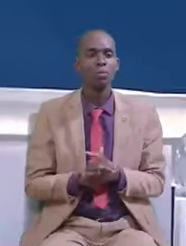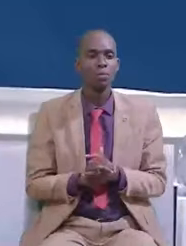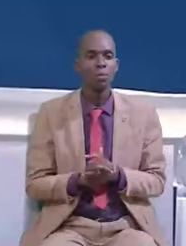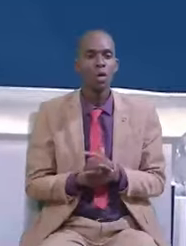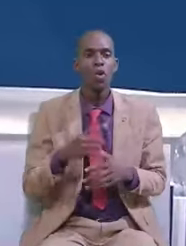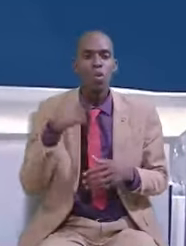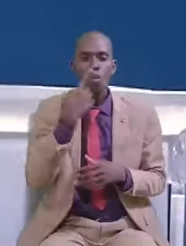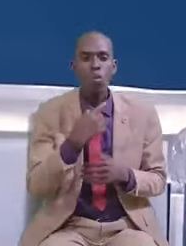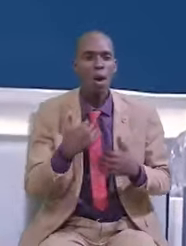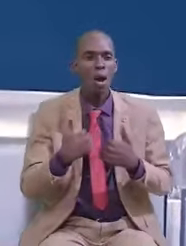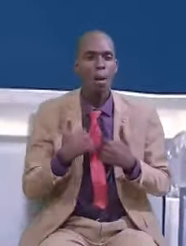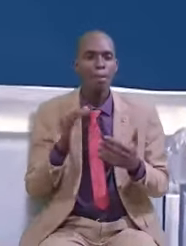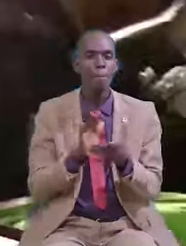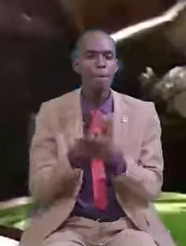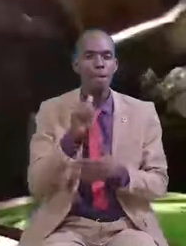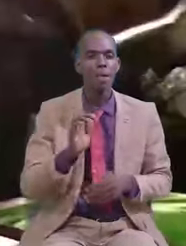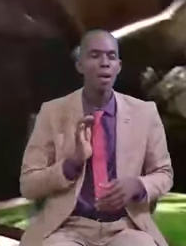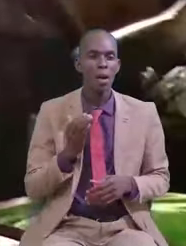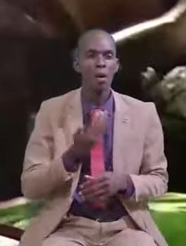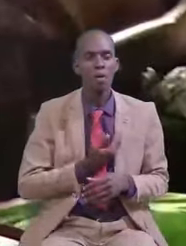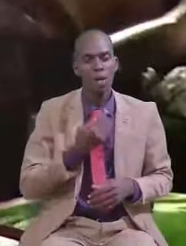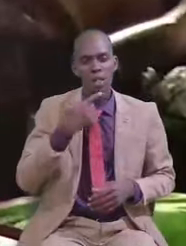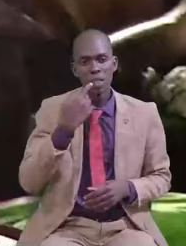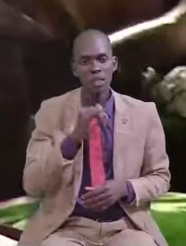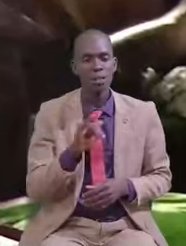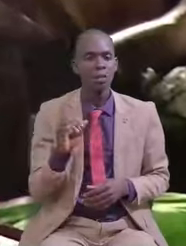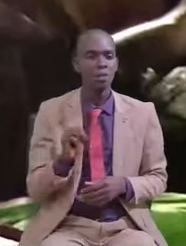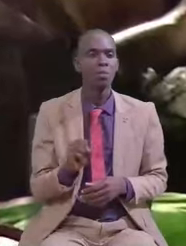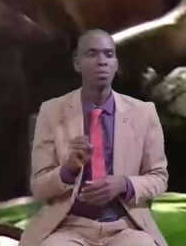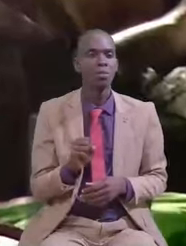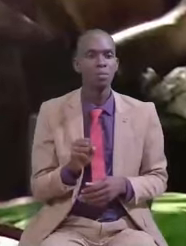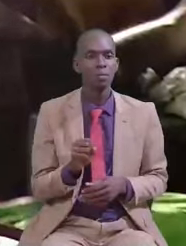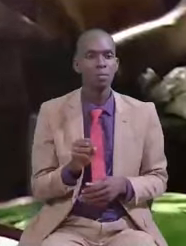qui a cru à ce qui nous était annoncé.